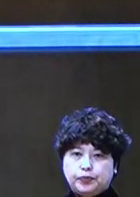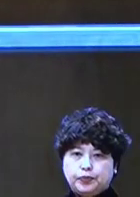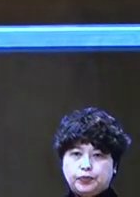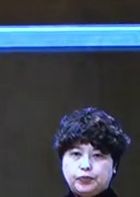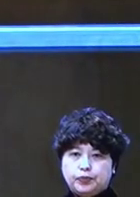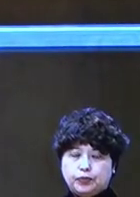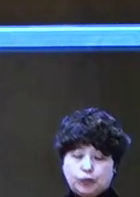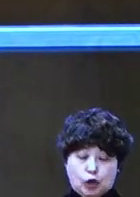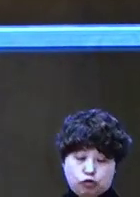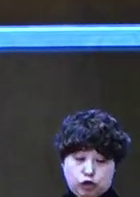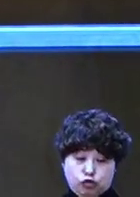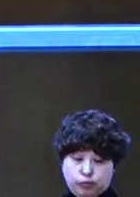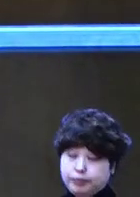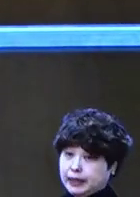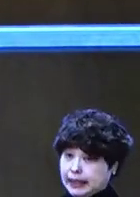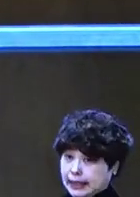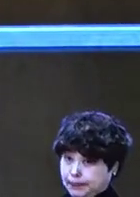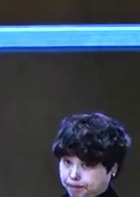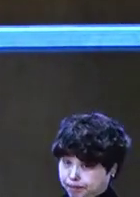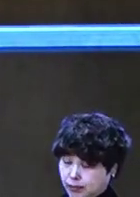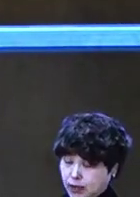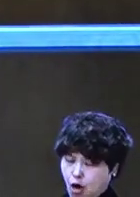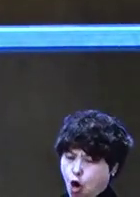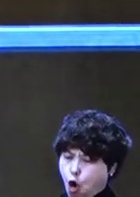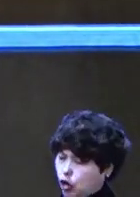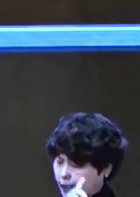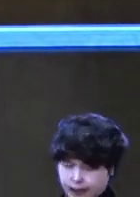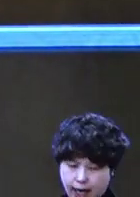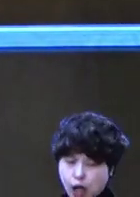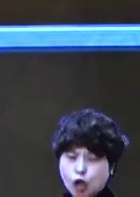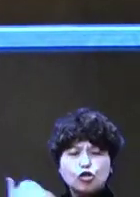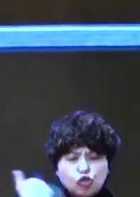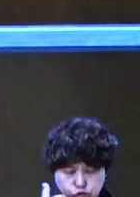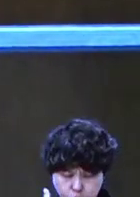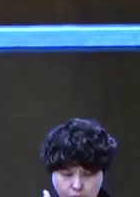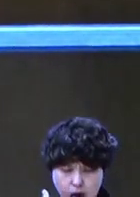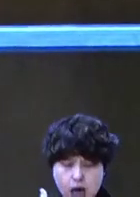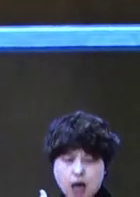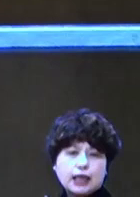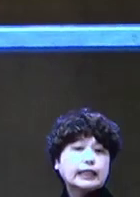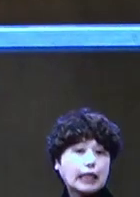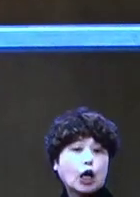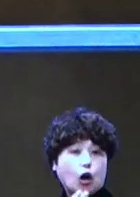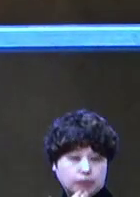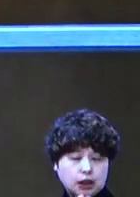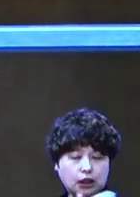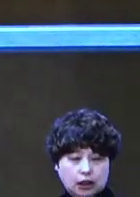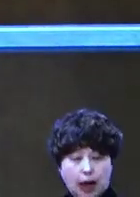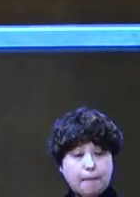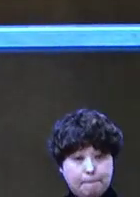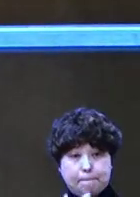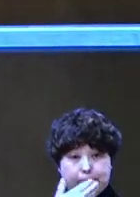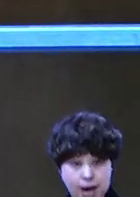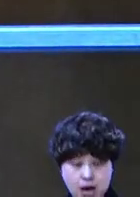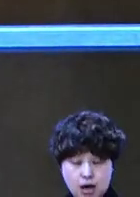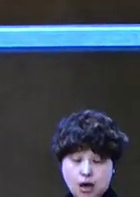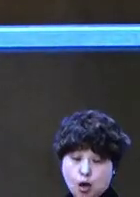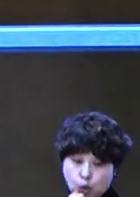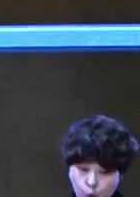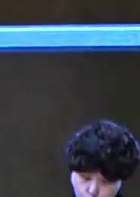우리 국민의힘은 언제든 누구와도 마주할 준비가 되어 있습니다. 경기도와 도민을